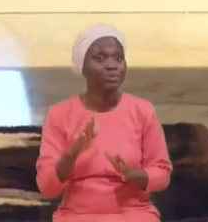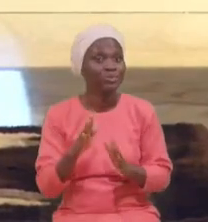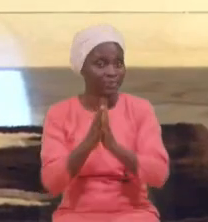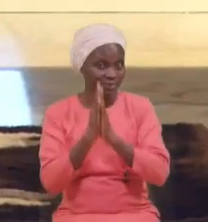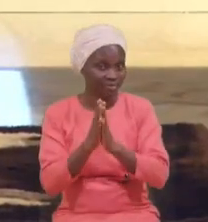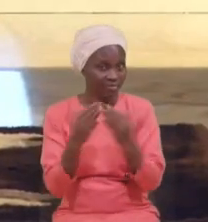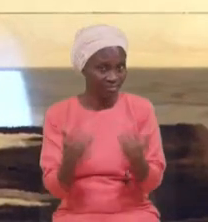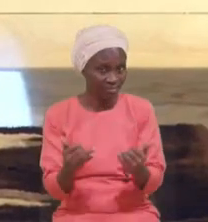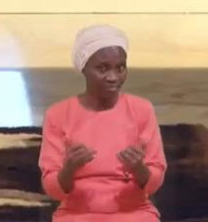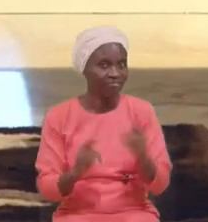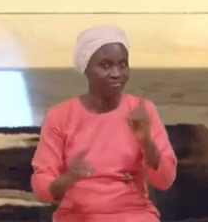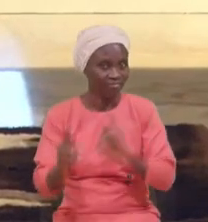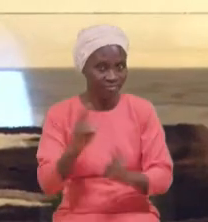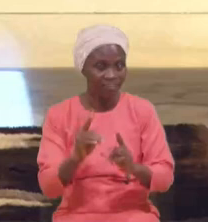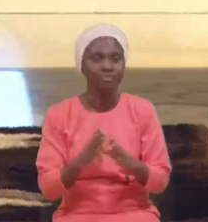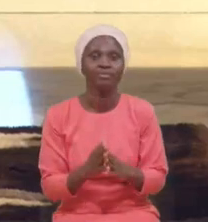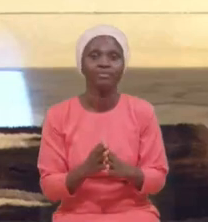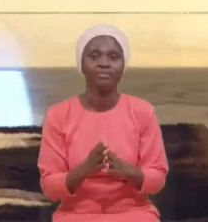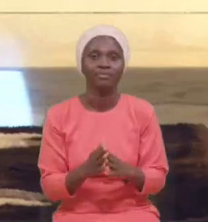Vous allez ouvrir la bouche pour prier.